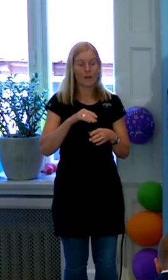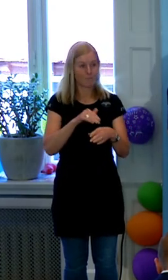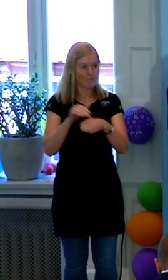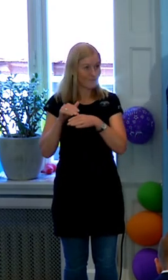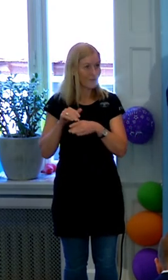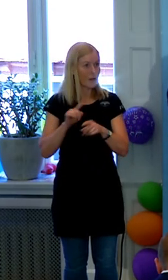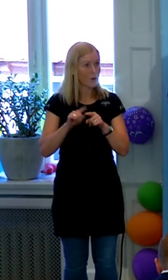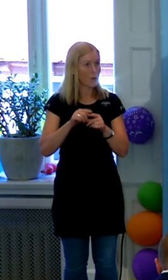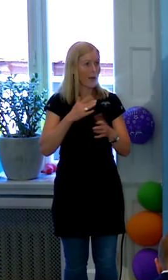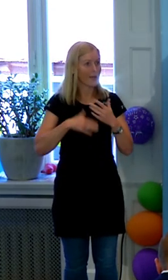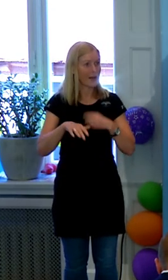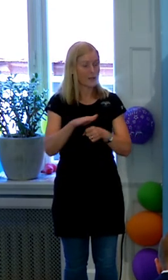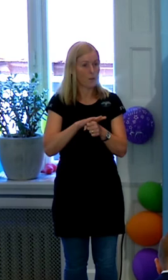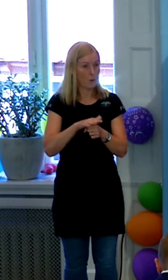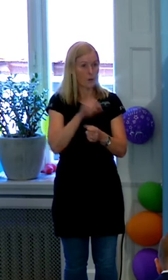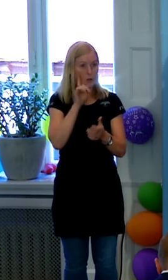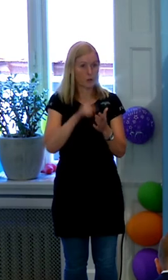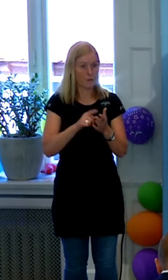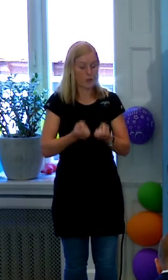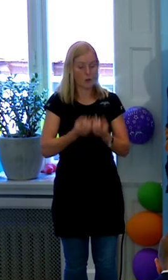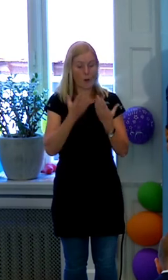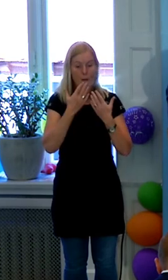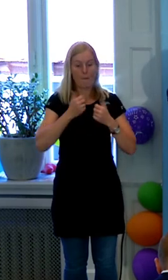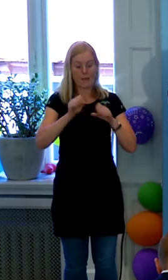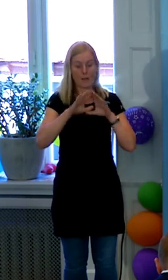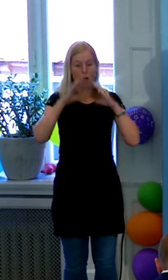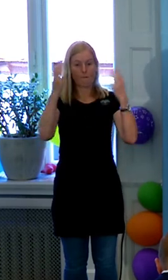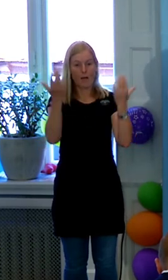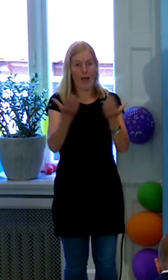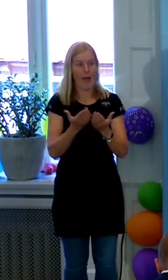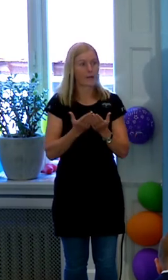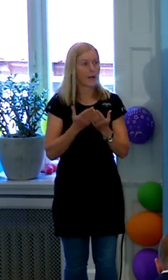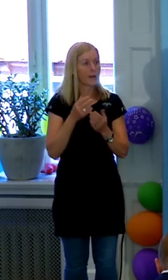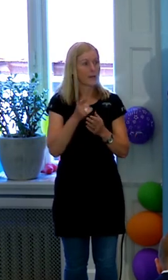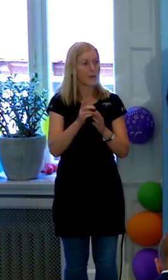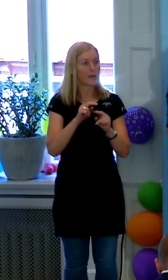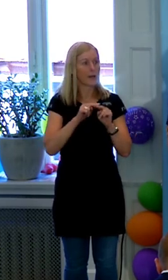våra olika intresseområden för att få till den bästa av världar i denna